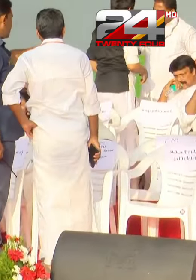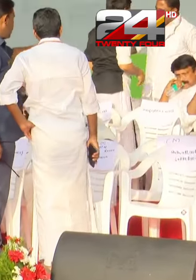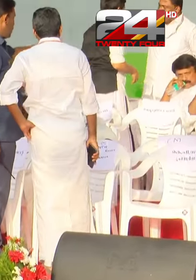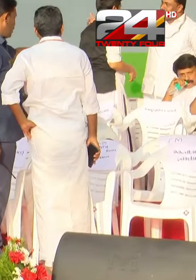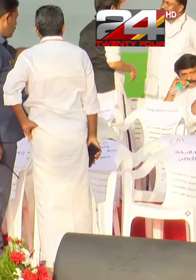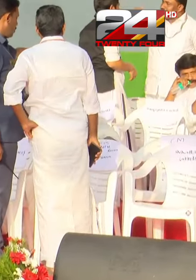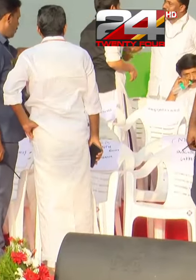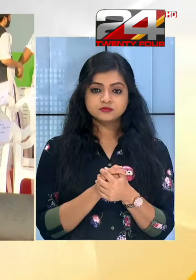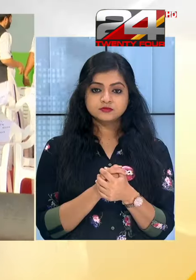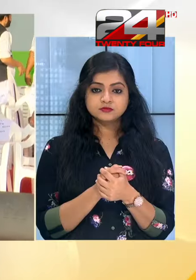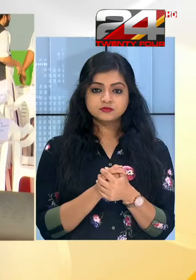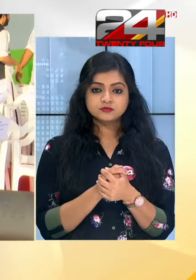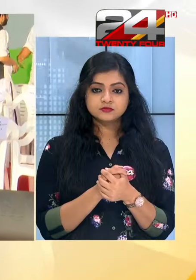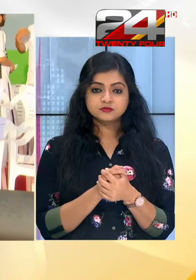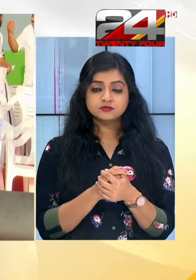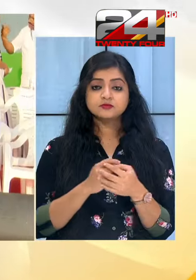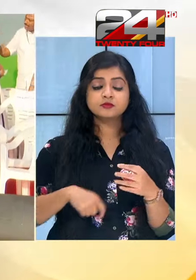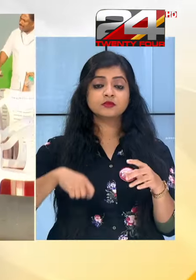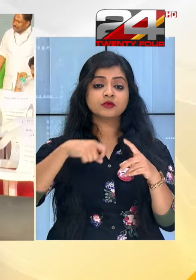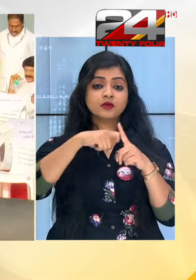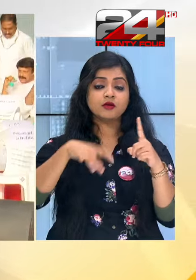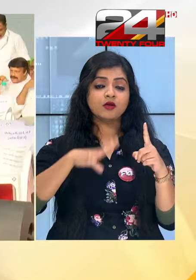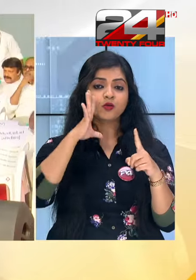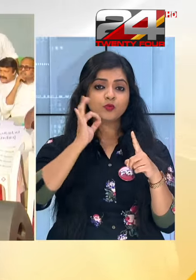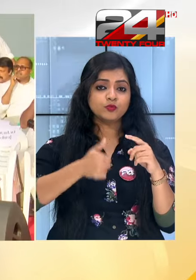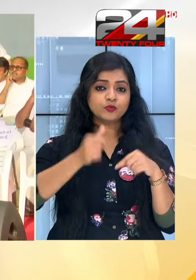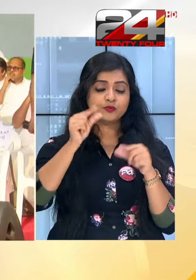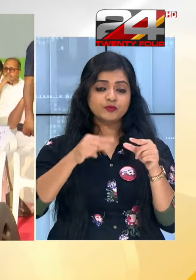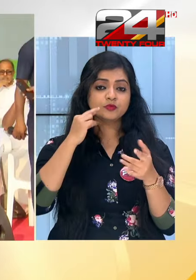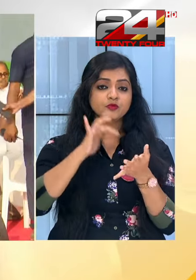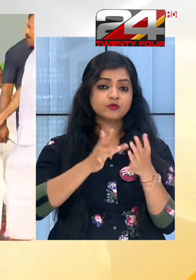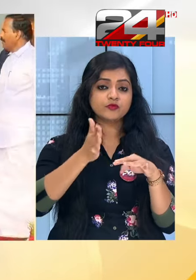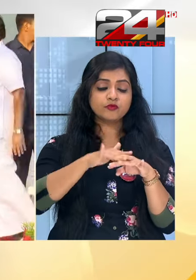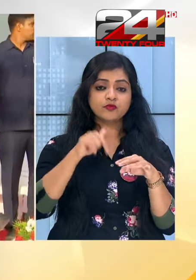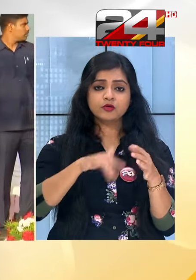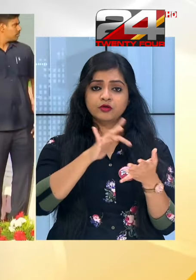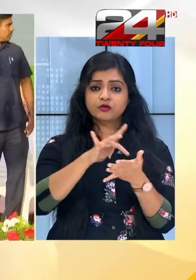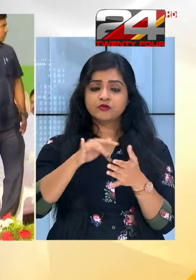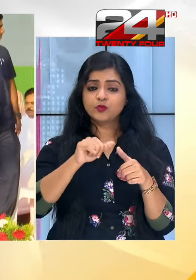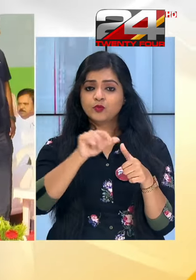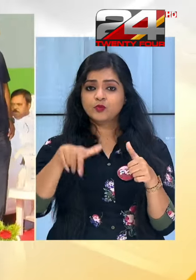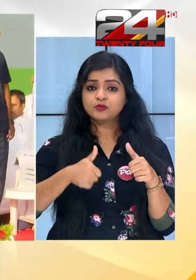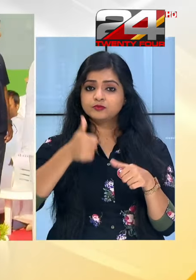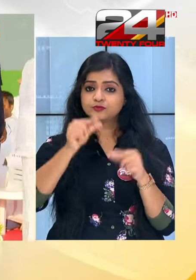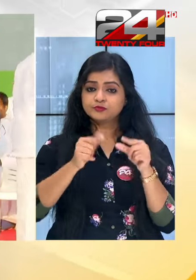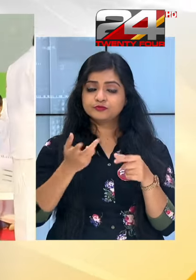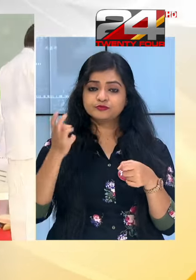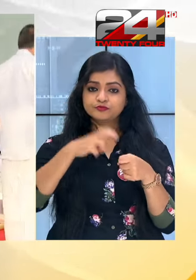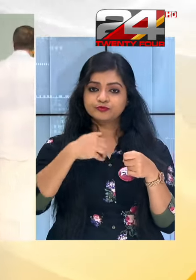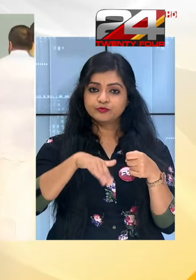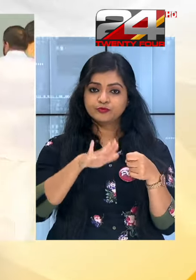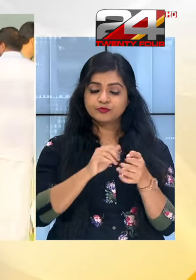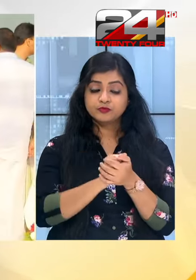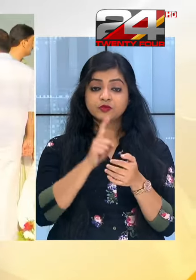എല്ലാ മേഖലകളിൽ നിന്നുള്ള പ്രാദേശിക നേതാക്കളും തിരുവനന്തപുരം ജില്ലയിൽ നിന്നുള്ള എല്ലാ മേഖലയിൽ നിന്നുള്ള അണികളും എന്തായാലും ഇവിടെ എത്തിച്ചേരും. അങ്ങനെ